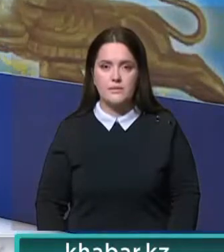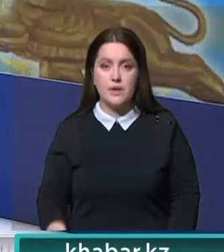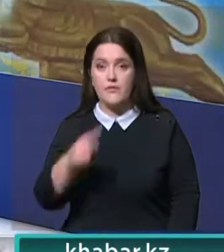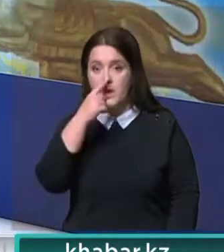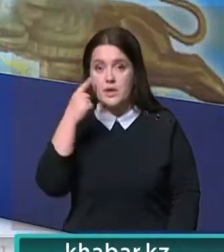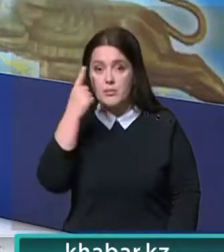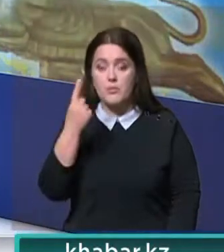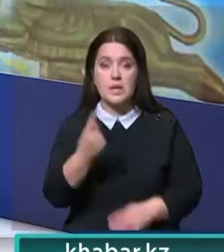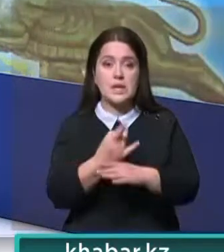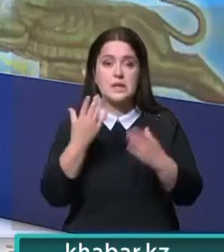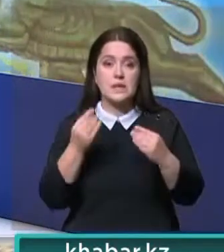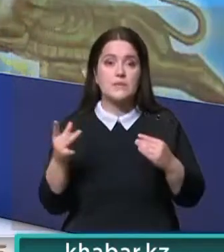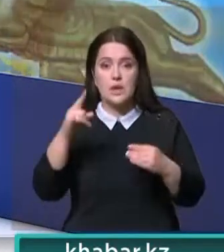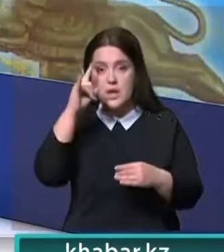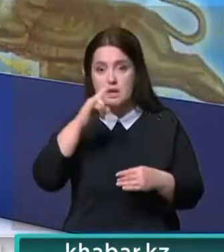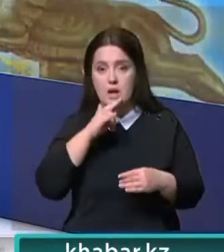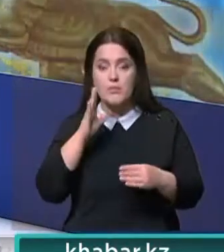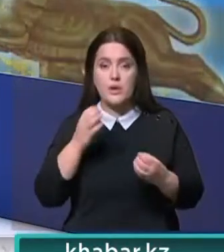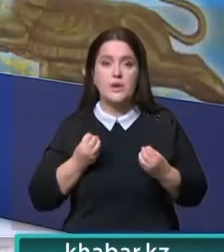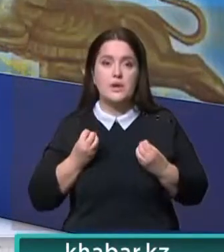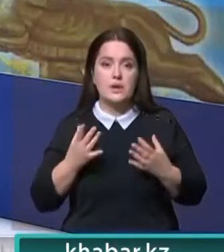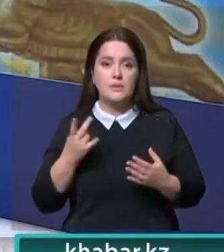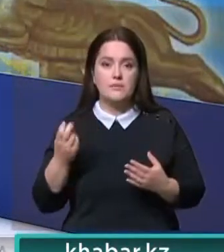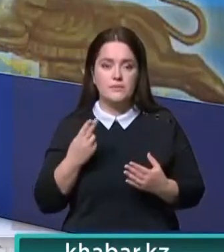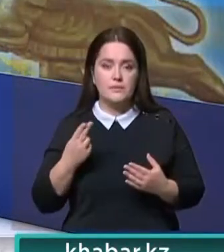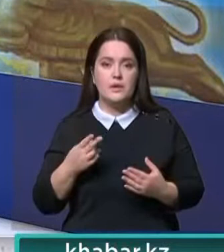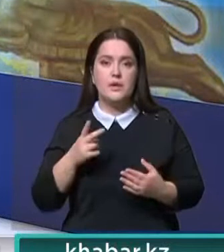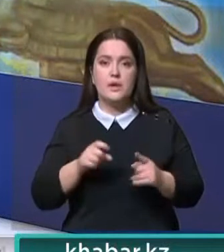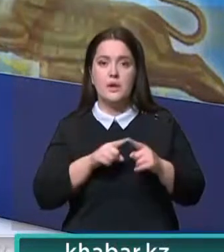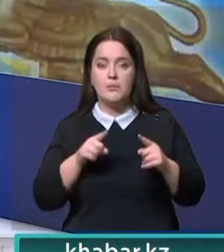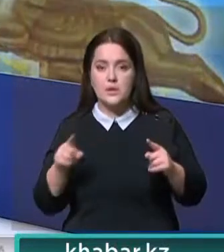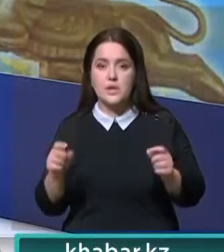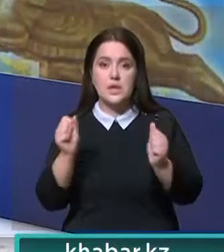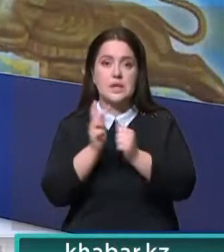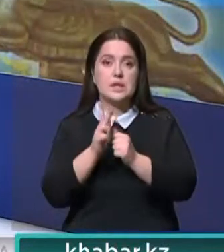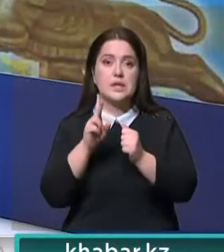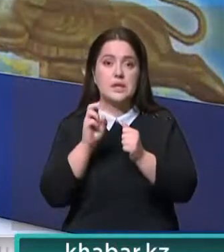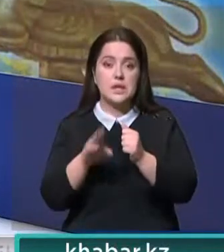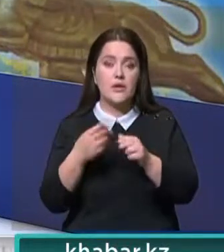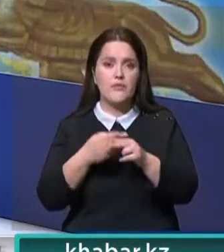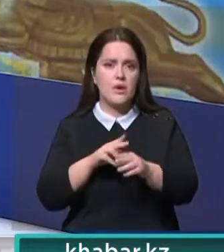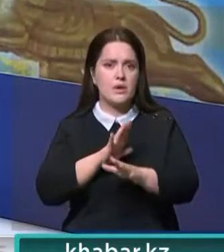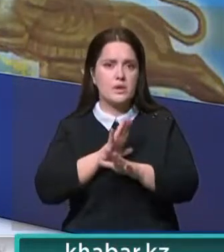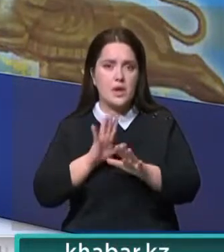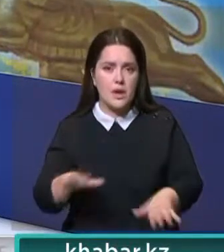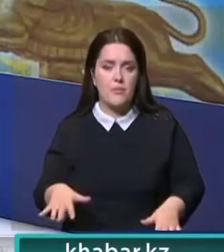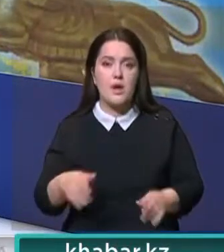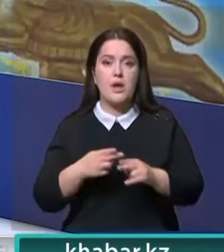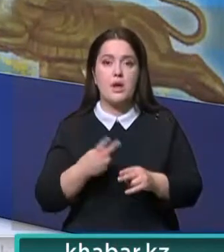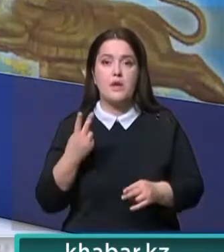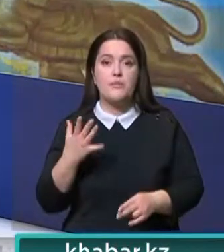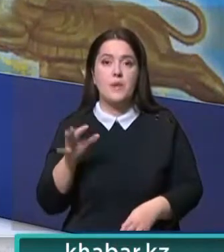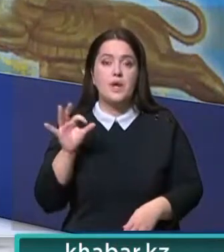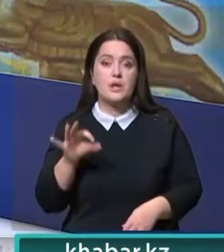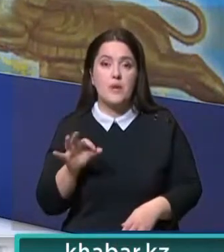Как известно, в этом году впервые День Республики в Казахстане будет отмечаться как национальный праздник. На протяжении последних 13 лет его вообще не